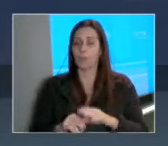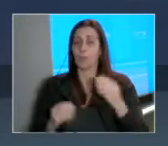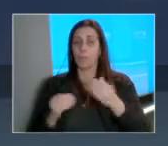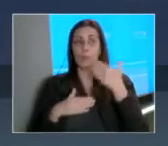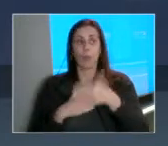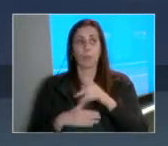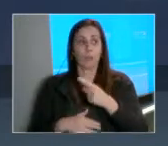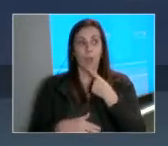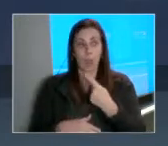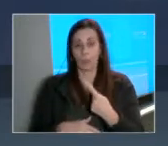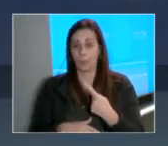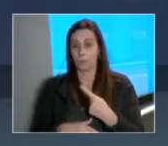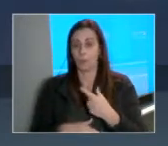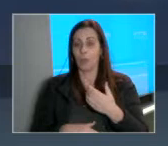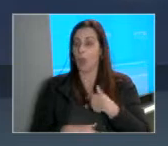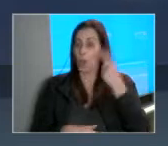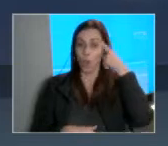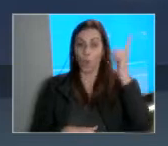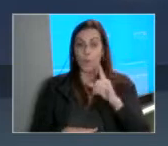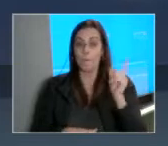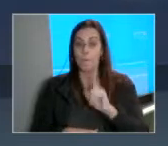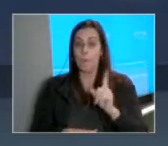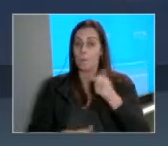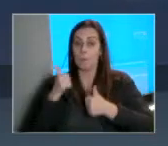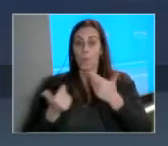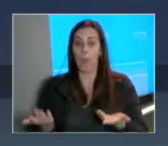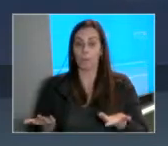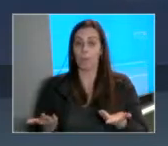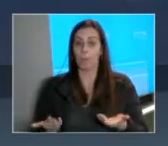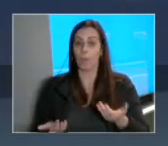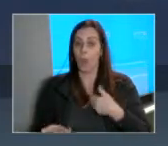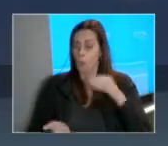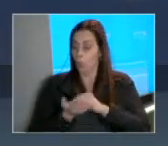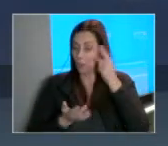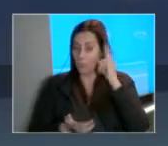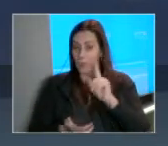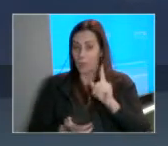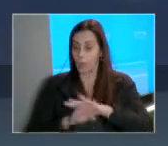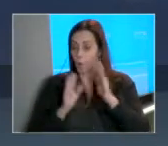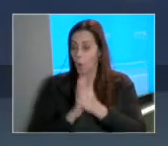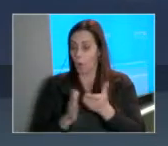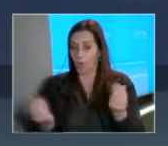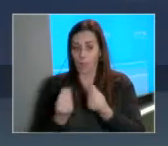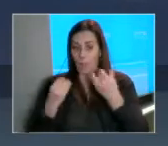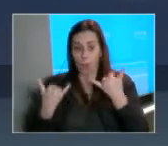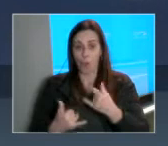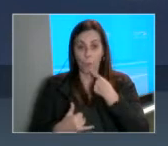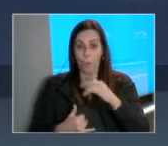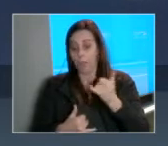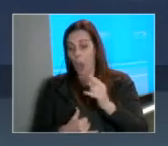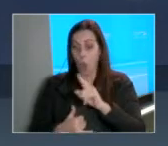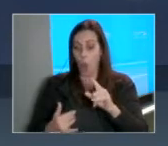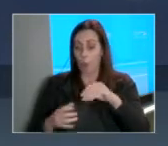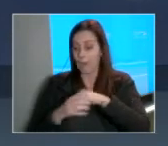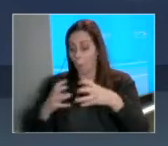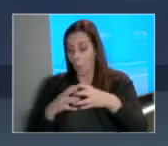ודבר אחרון, צריך להגיד, אנחנו לא יודעים מי מתמודד. אנחנו עוד לא יודעים גם את כל הקונסטלציה, כי היום מדברים, כן ייחודים,